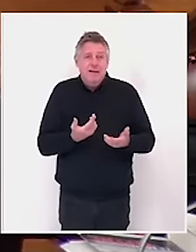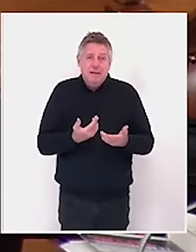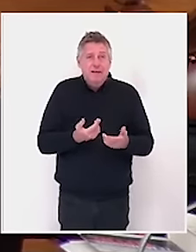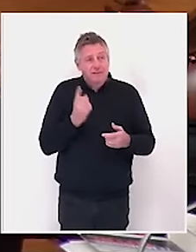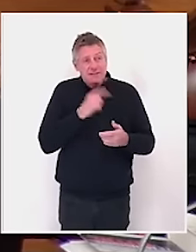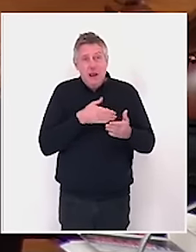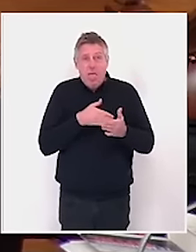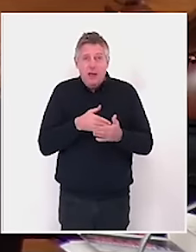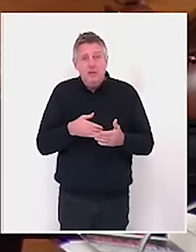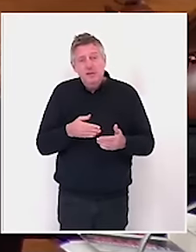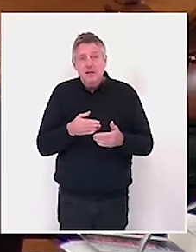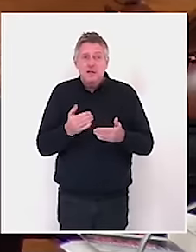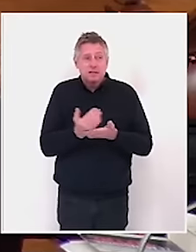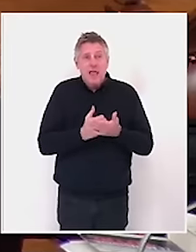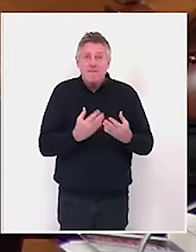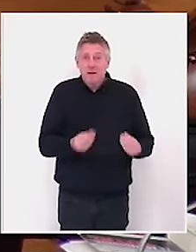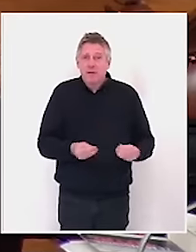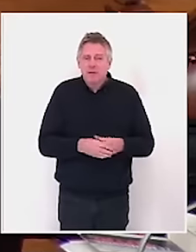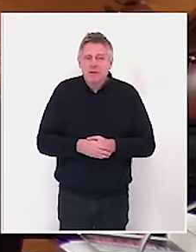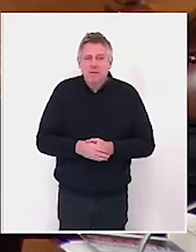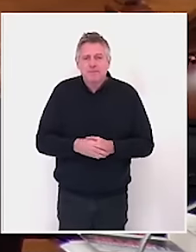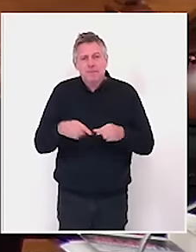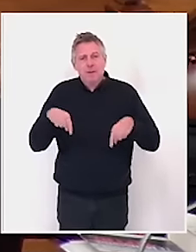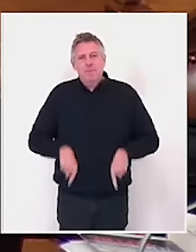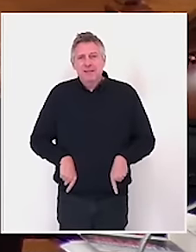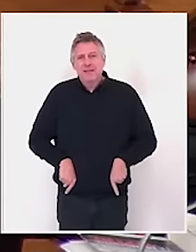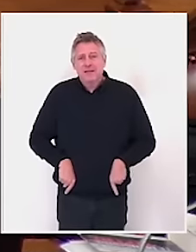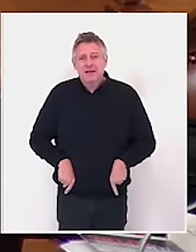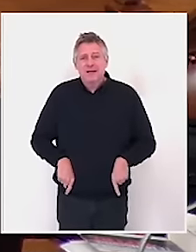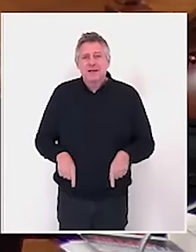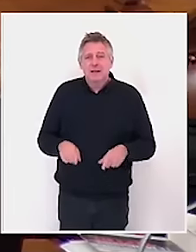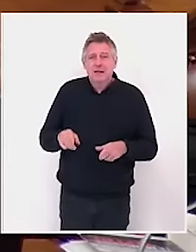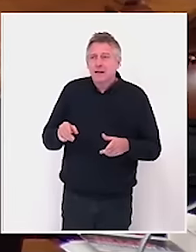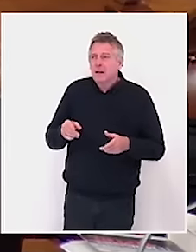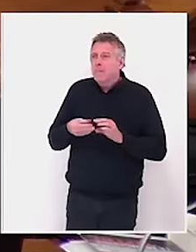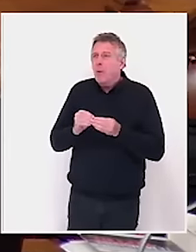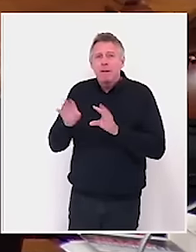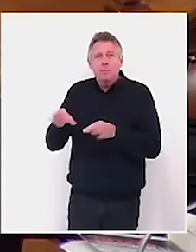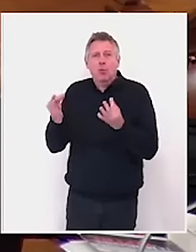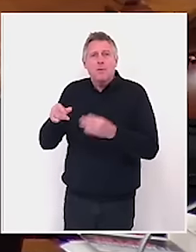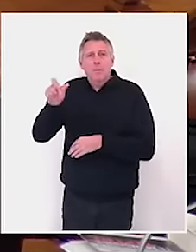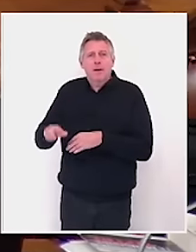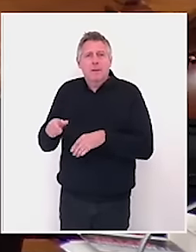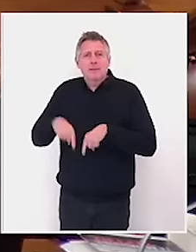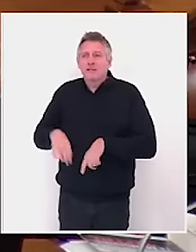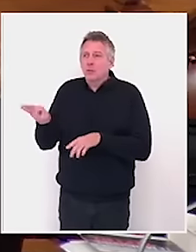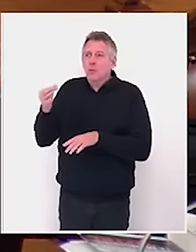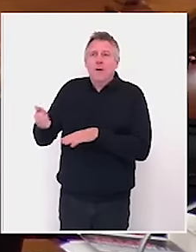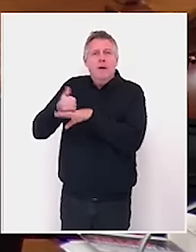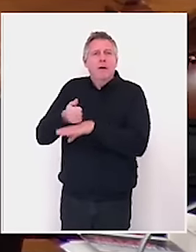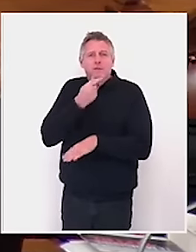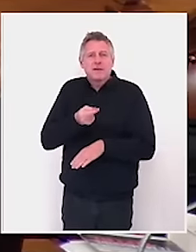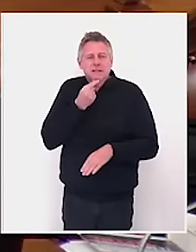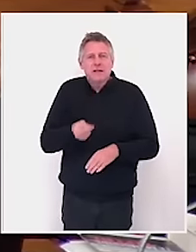faibles. Parce que je ne sais pas si vous avez remarqué, mais quand on cherche un ministre au gouvernement, en général, il n'y a pas de problème de recrutement. Ils trouvent un ministre. Hein, quand on cherche